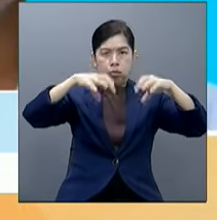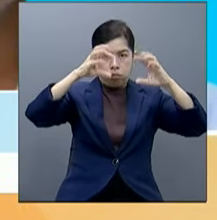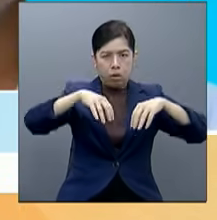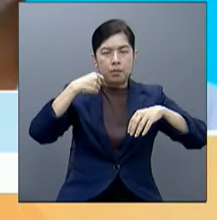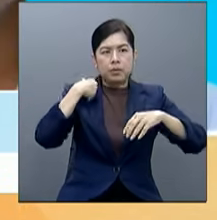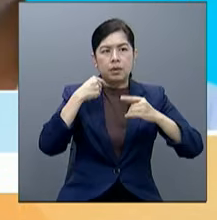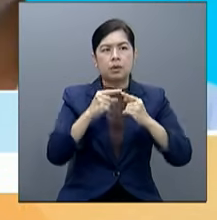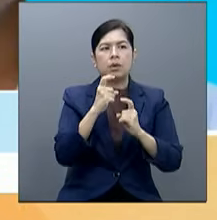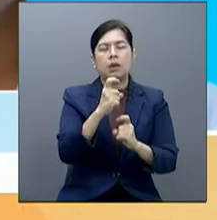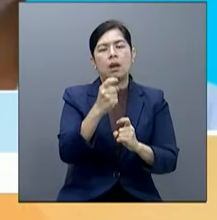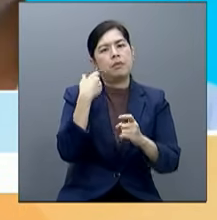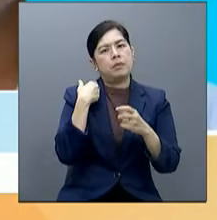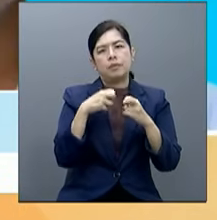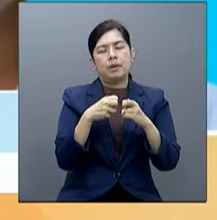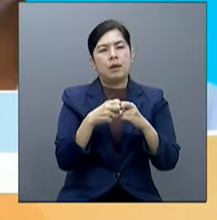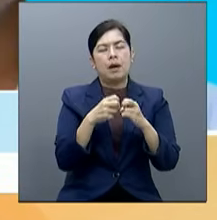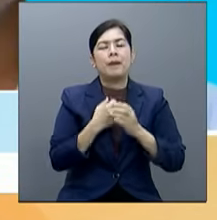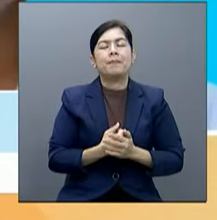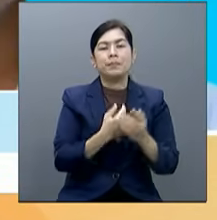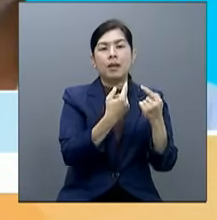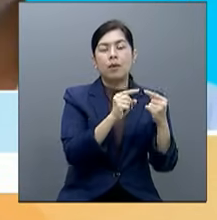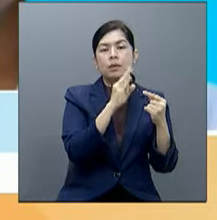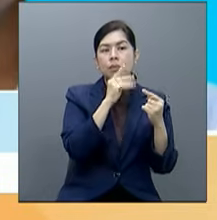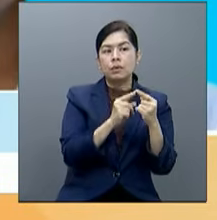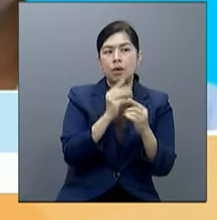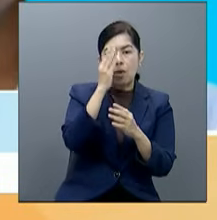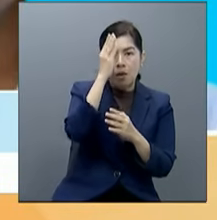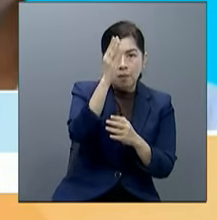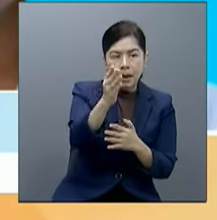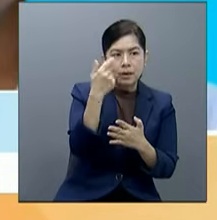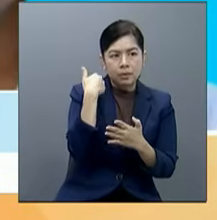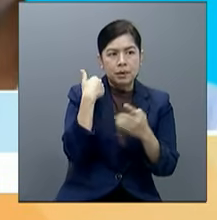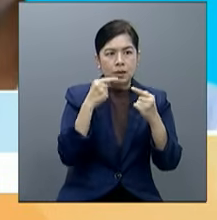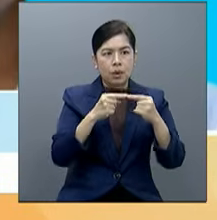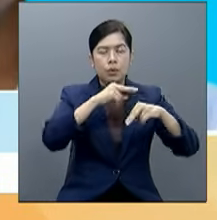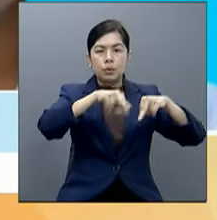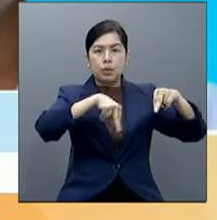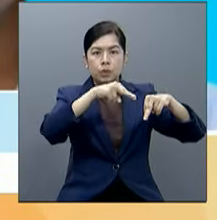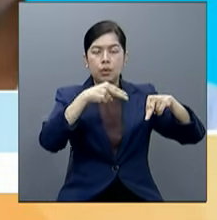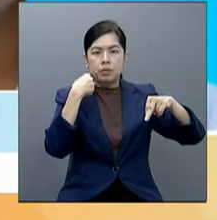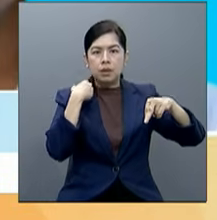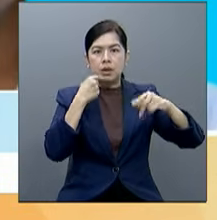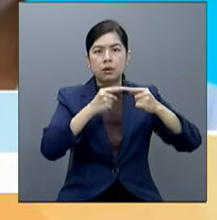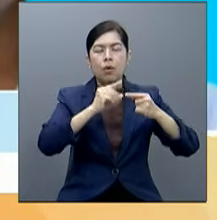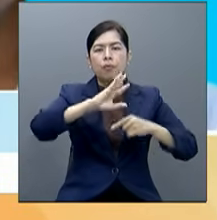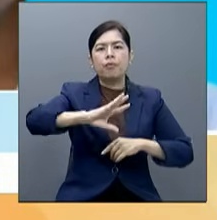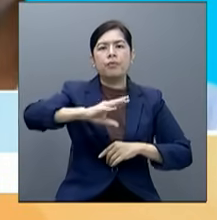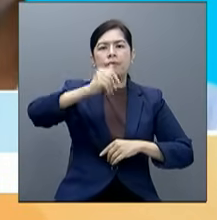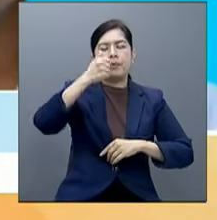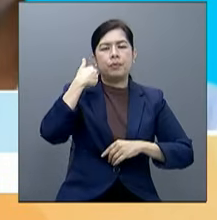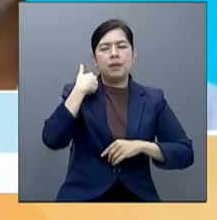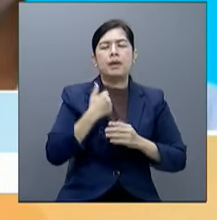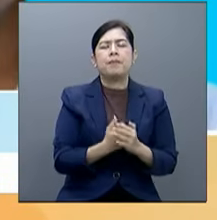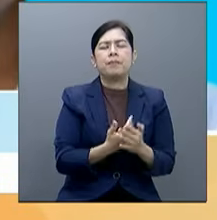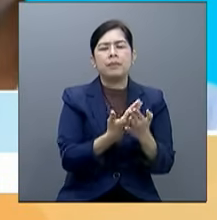เสี่ยงน้ำไหลหลากแบบนี้ด้วยนะคะแต่แน่นอนว่าหลังจากนี้ก็คงต้องมีการสำรวจนะคะแล้วก็ฟื้นฟูในส่วนต่างๆและแน่นอนว่าเมื่อชาวบ้